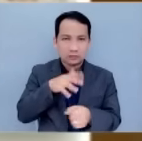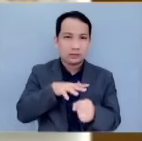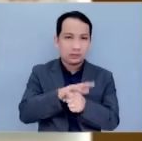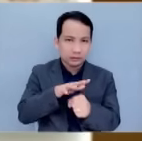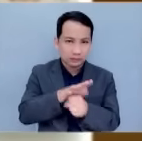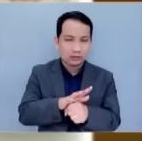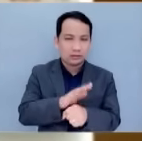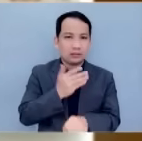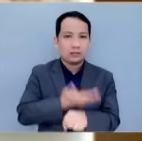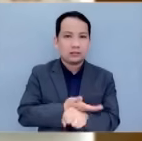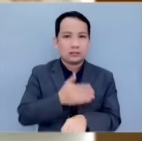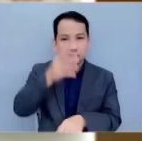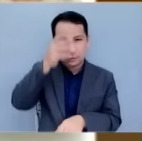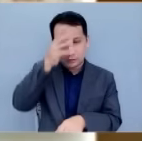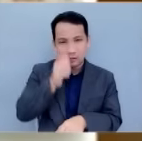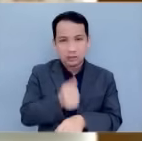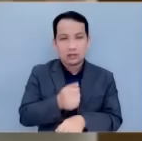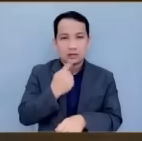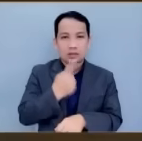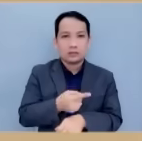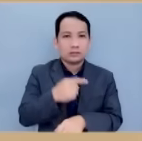kanilang padre de pamilya ang kanyang anak.